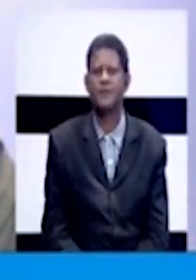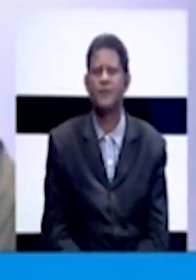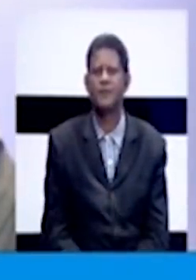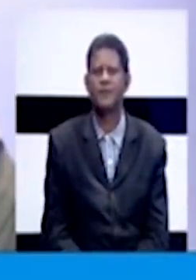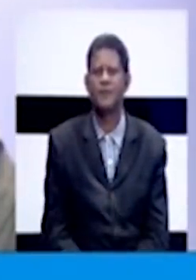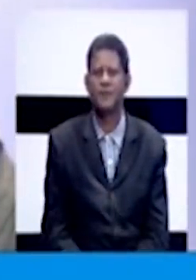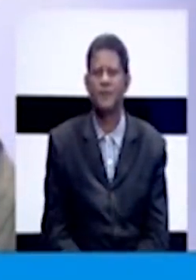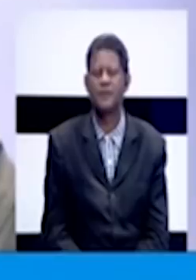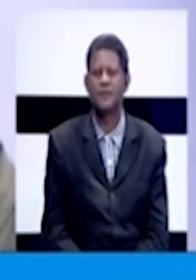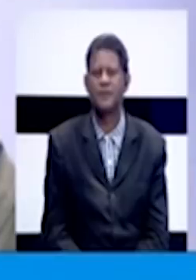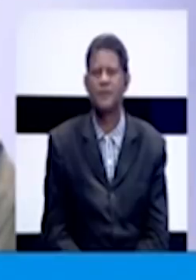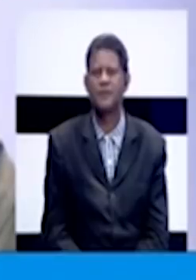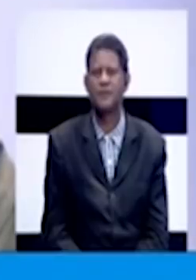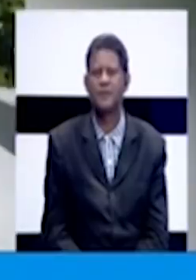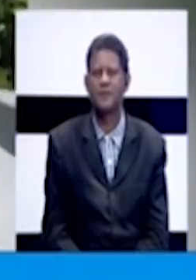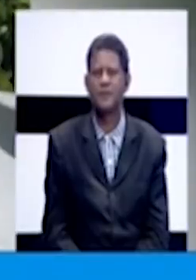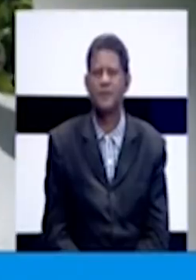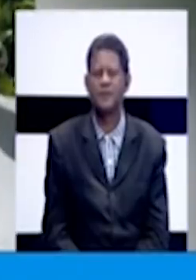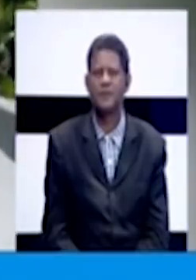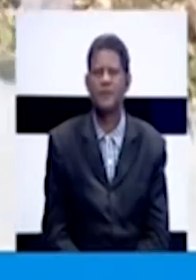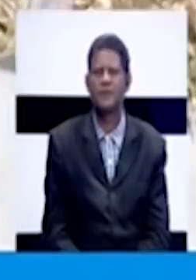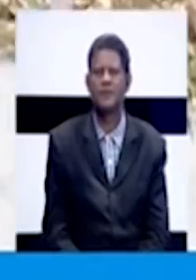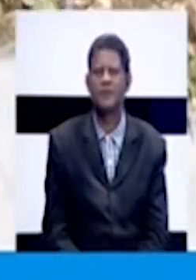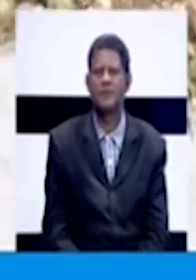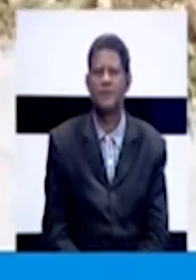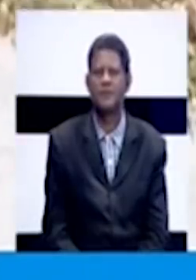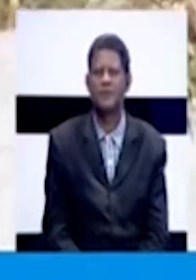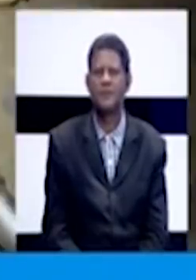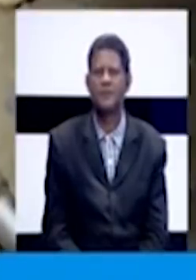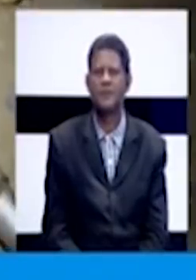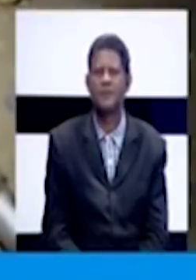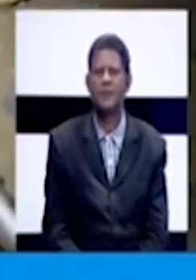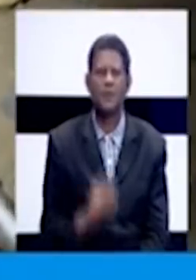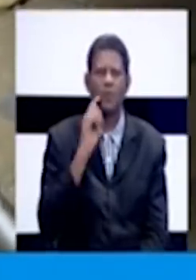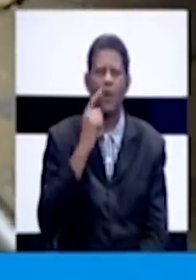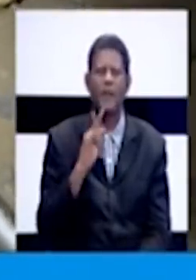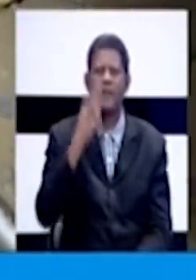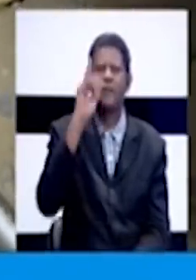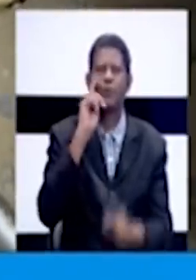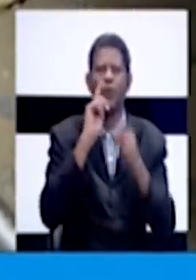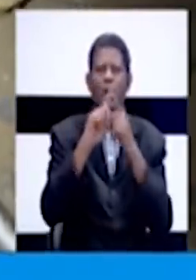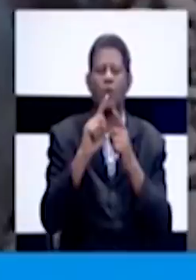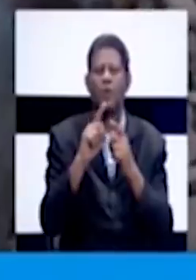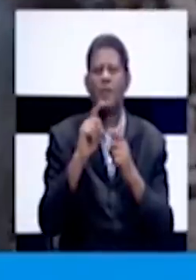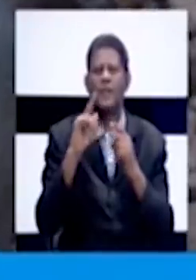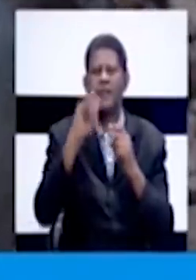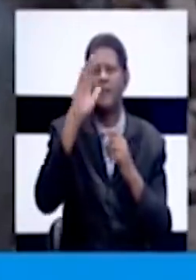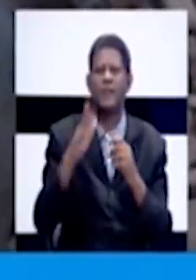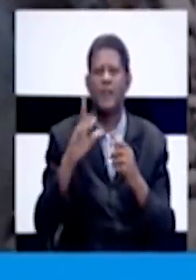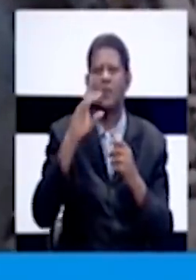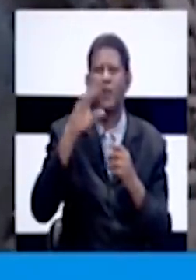በራሪዎቻችን መቀሌ ላይ፣ ኩያ ላይ፣ አድግራት ላይ፣ አክሱም ላይ እንደፈለጉ ኣሽምባይ ነፈርትና ክወቕዑ ነፈርትና ኣብ